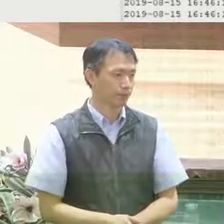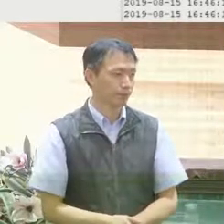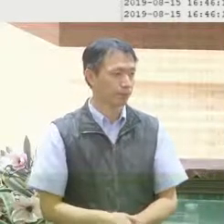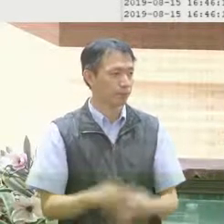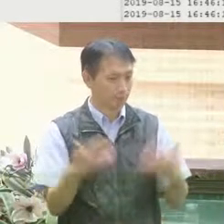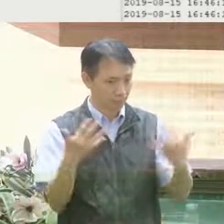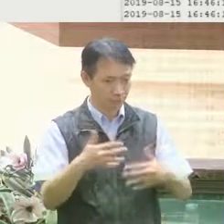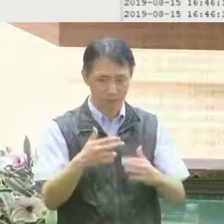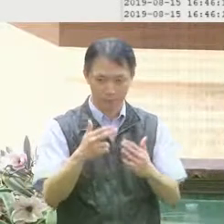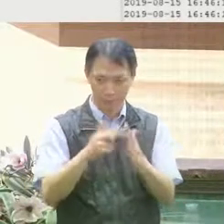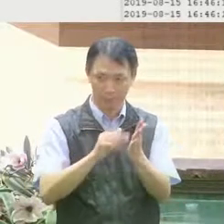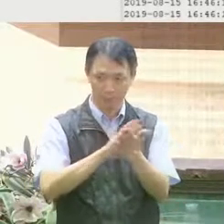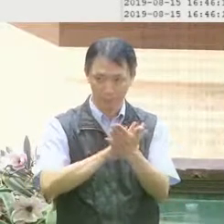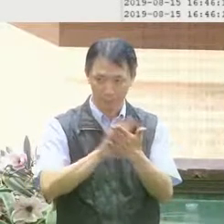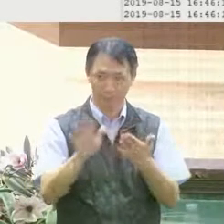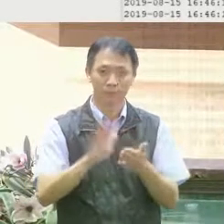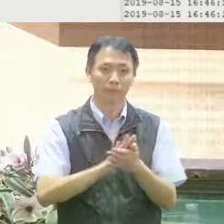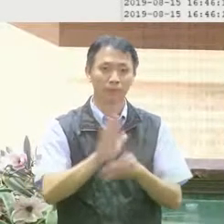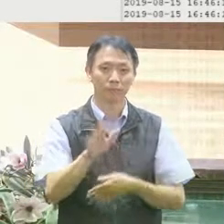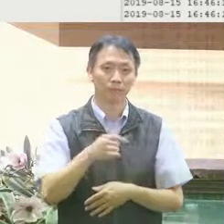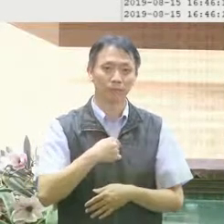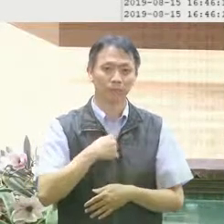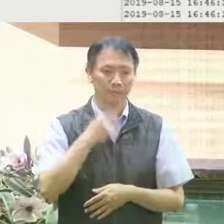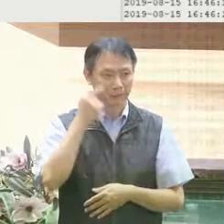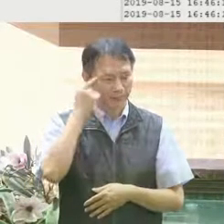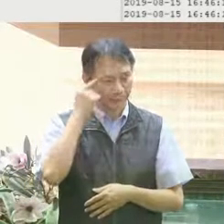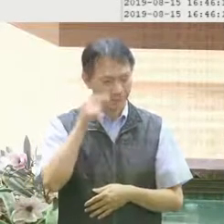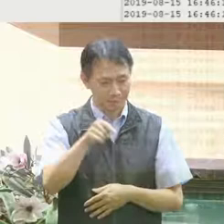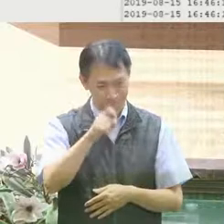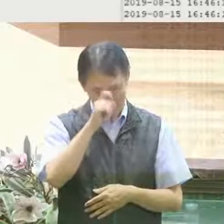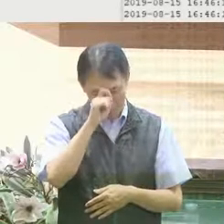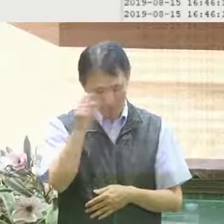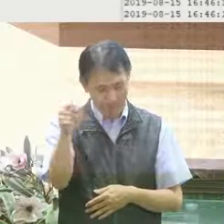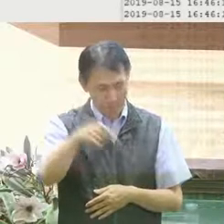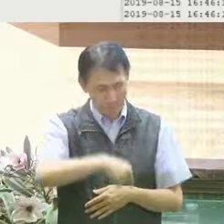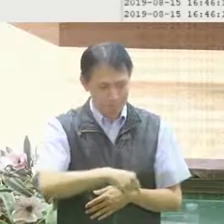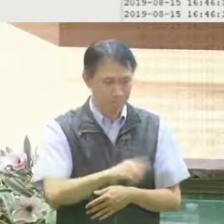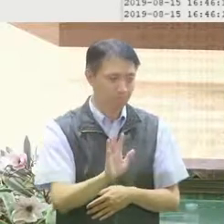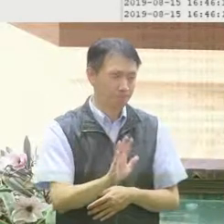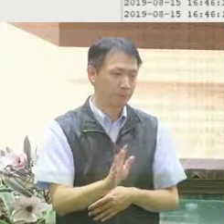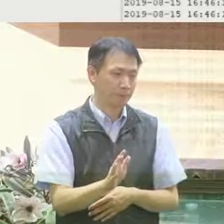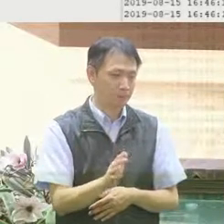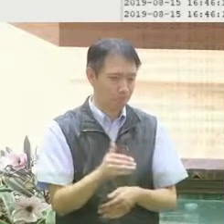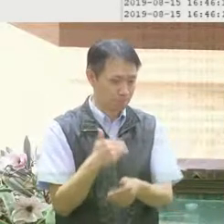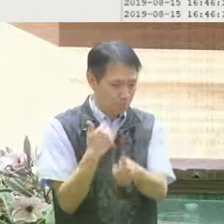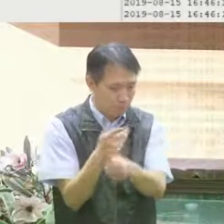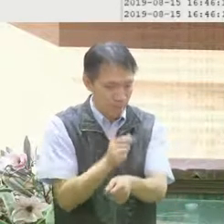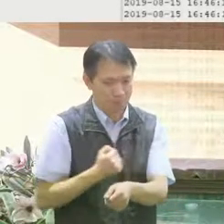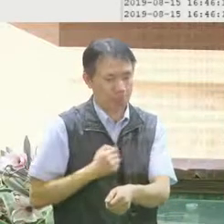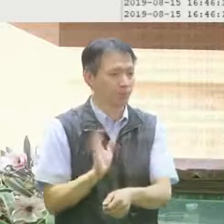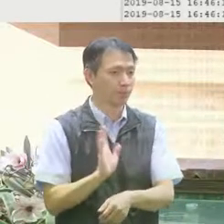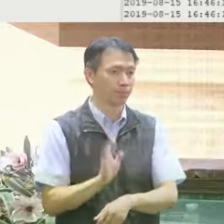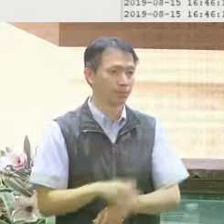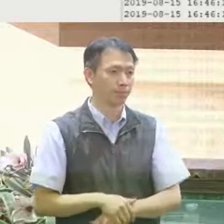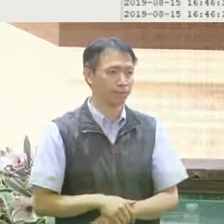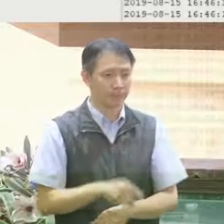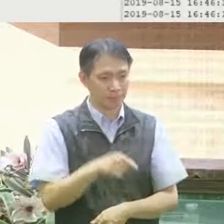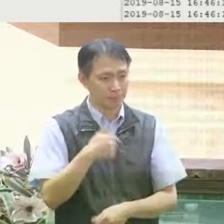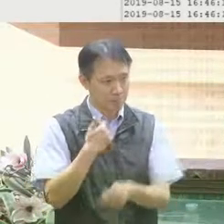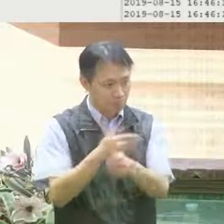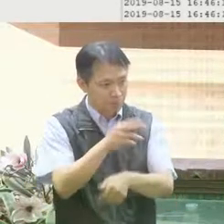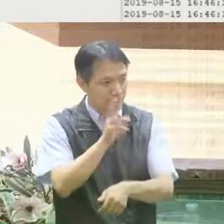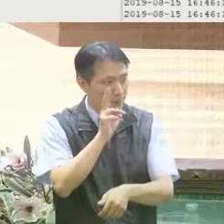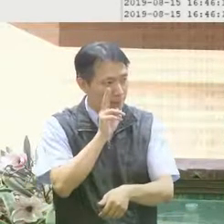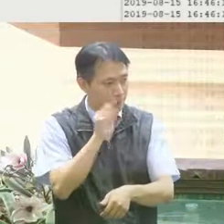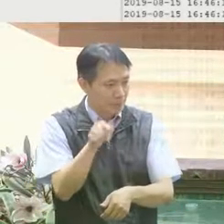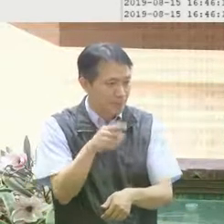问题解决之后，我想不要让攻击者知道问题已经解决，想让他们以为这